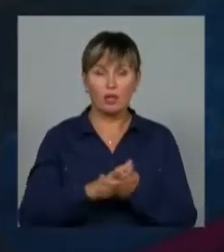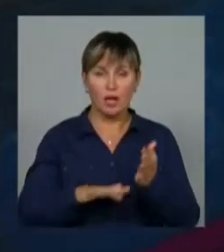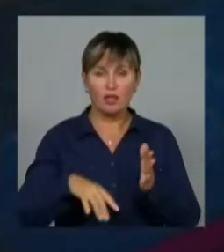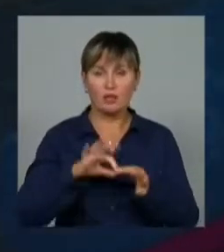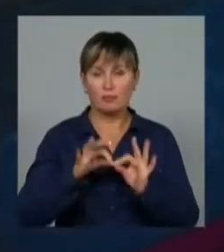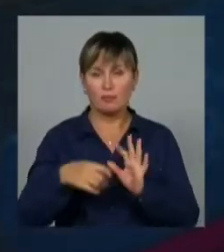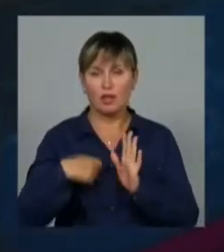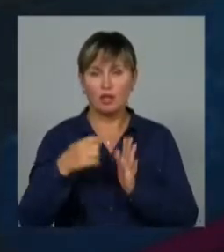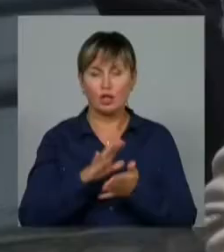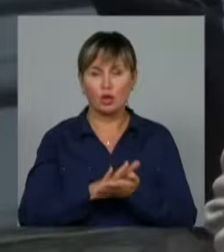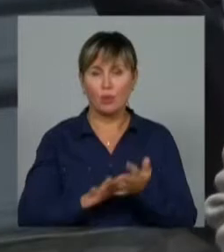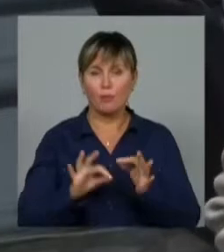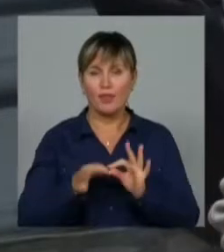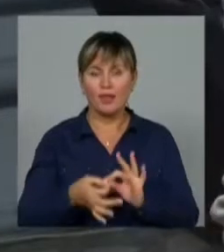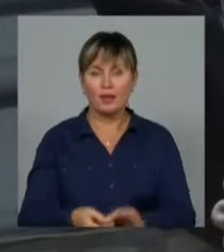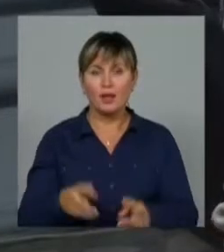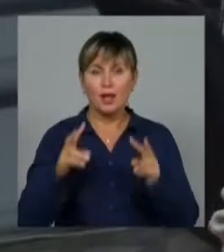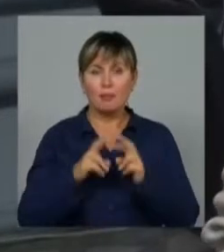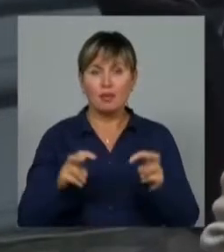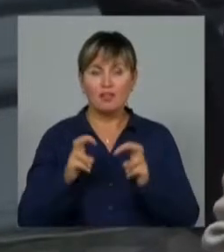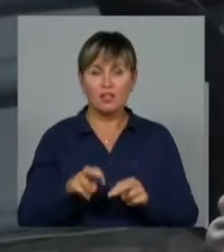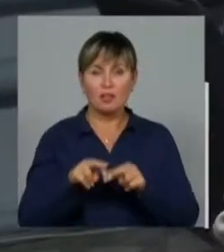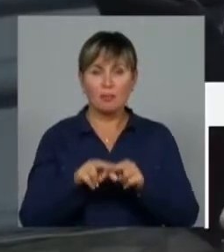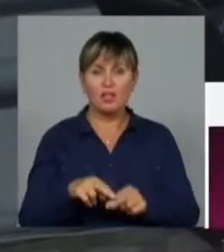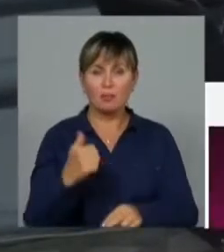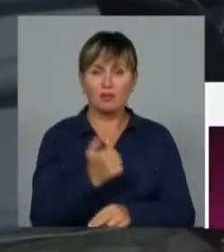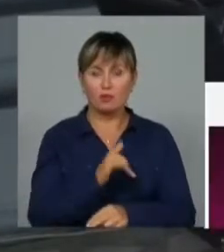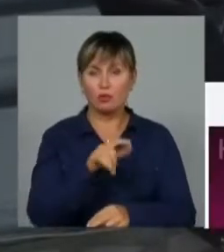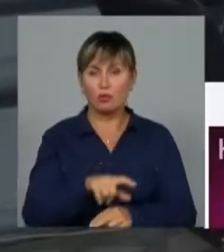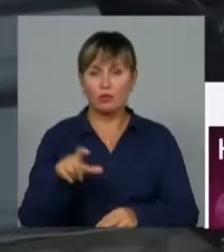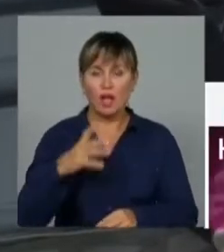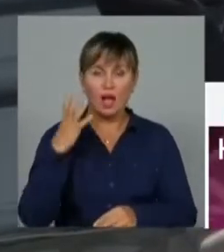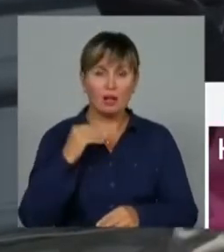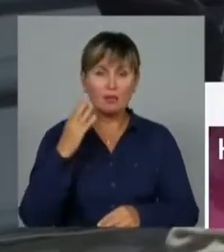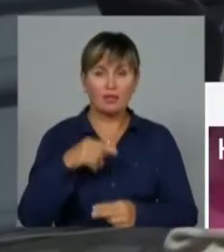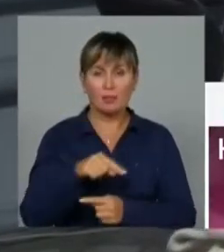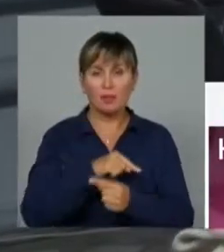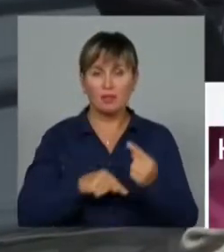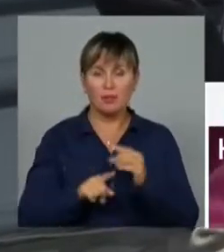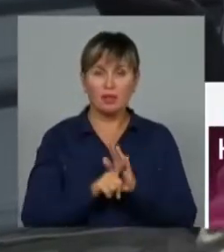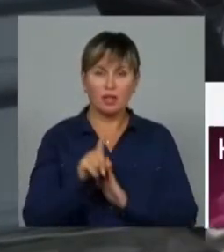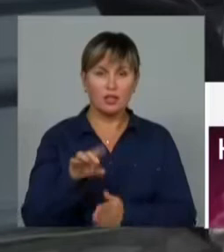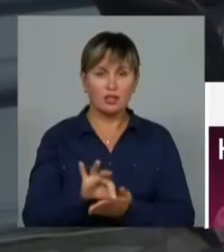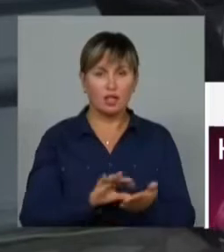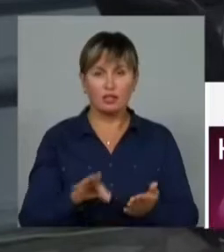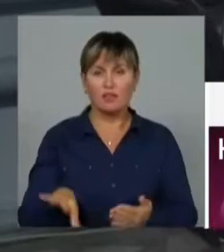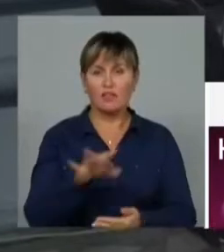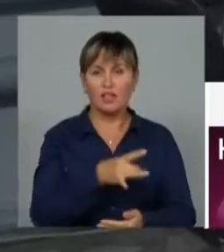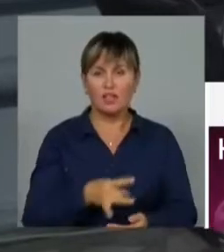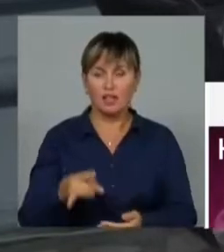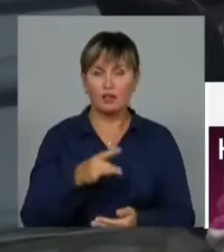Айданы Нураш. Проверять наличие паспорта вакцинации у сотрудников алматинских предприятий начали сразу во всех